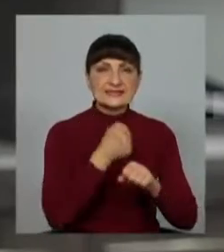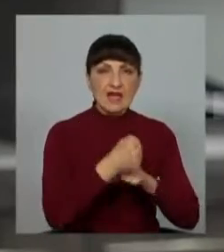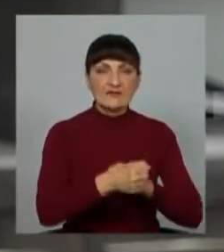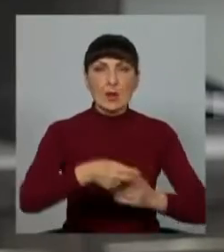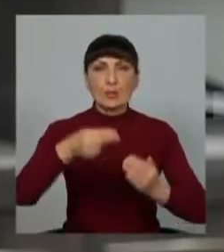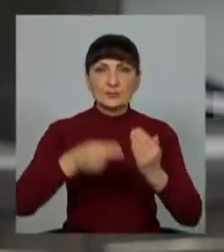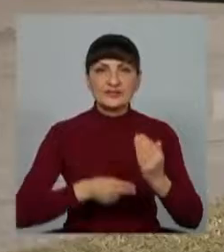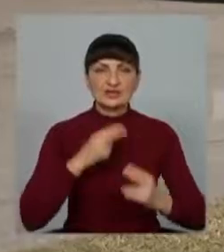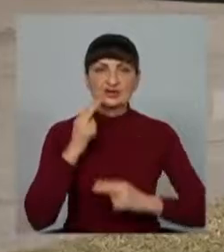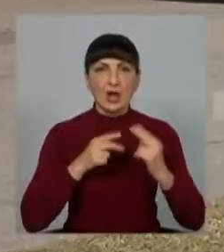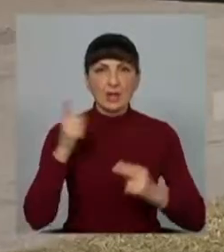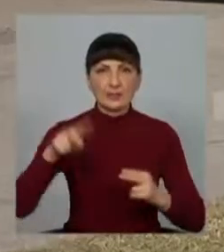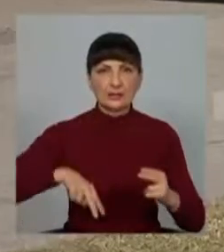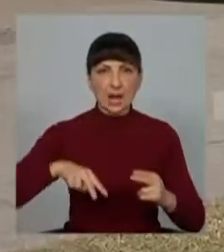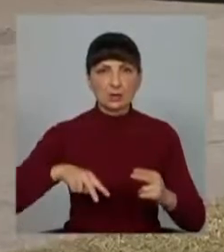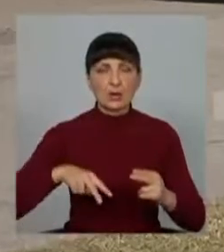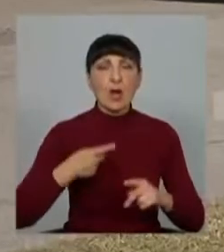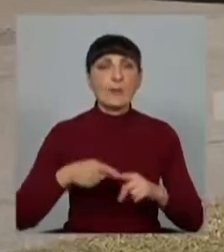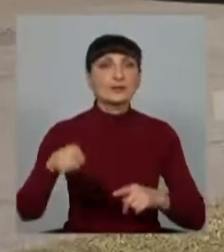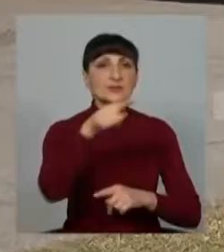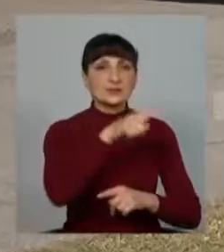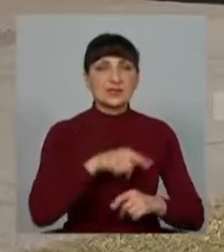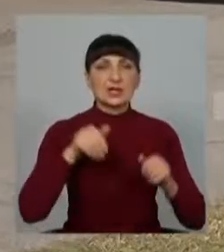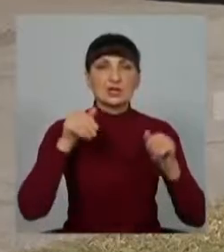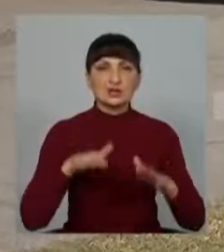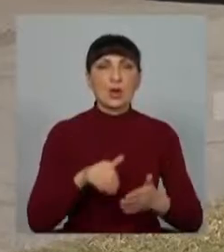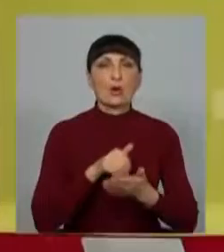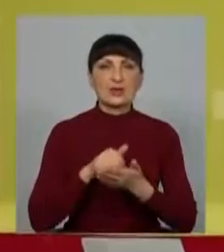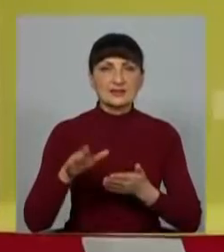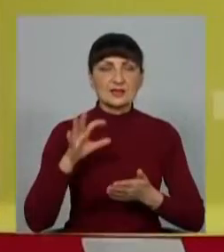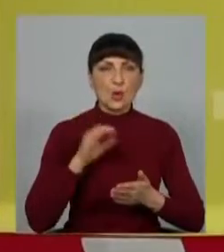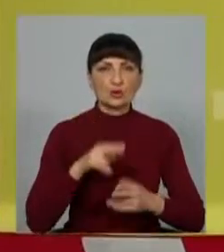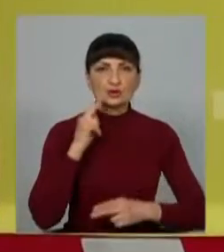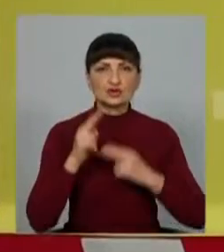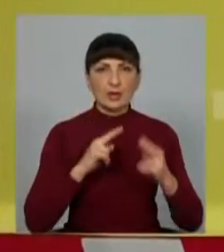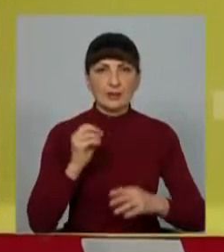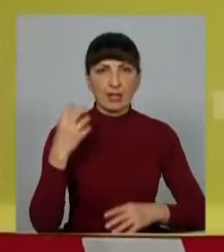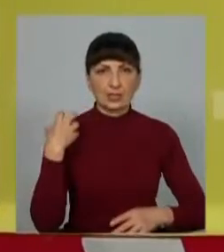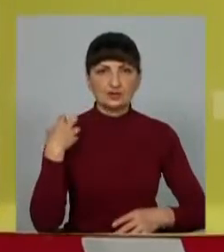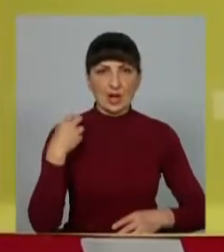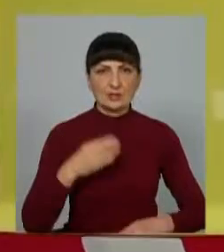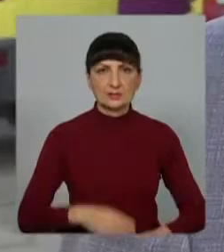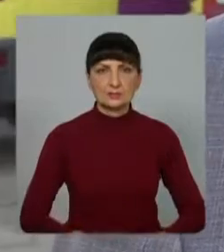подписать на него жалобу, поэтому большинство из них решили отказаться от претензий к начальству.